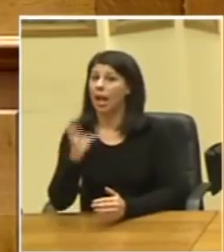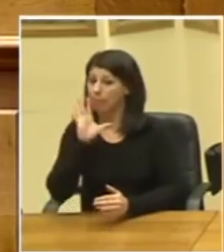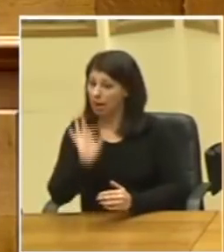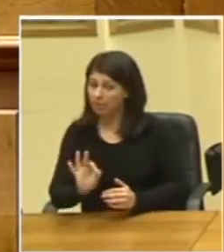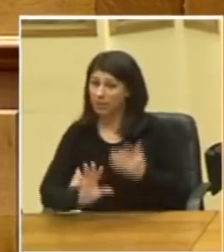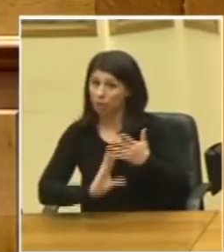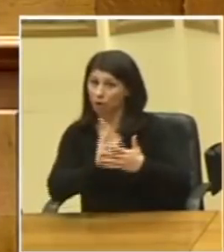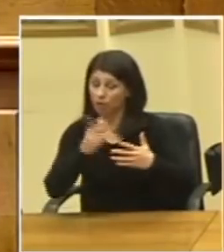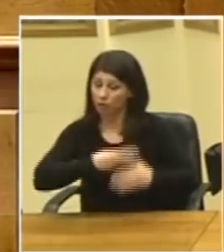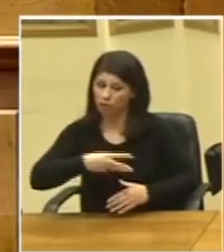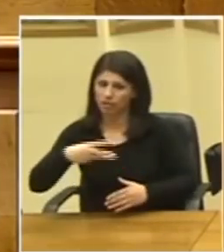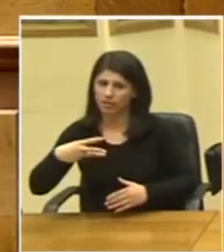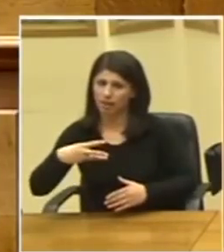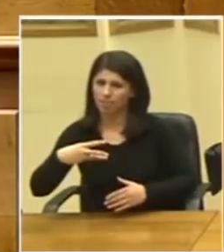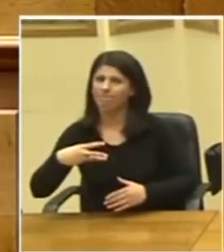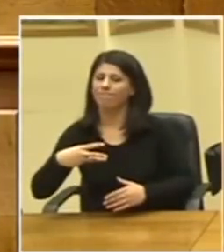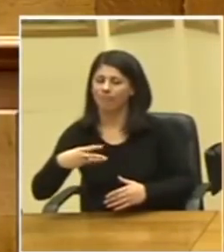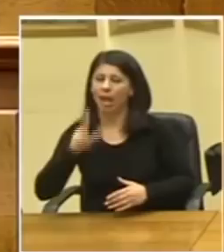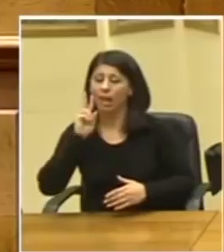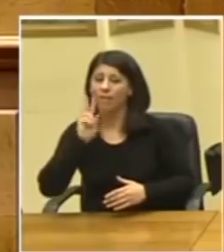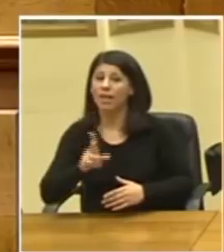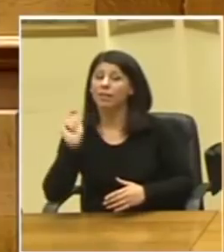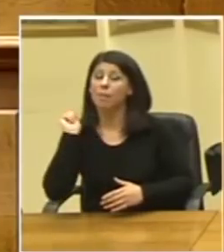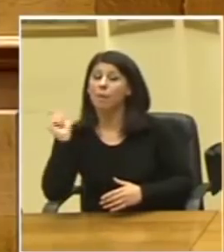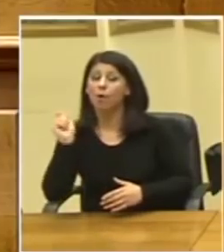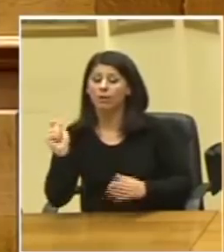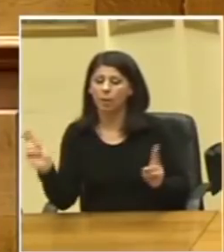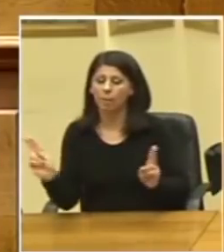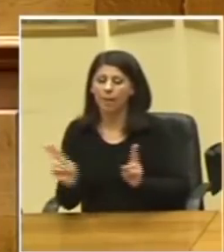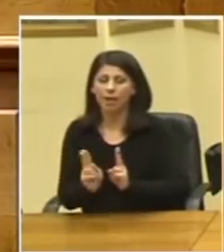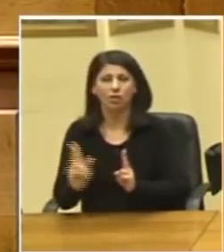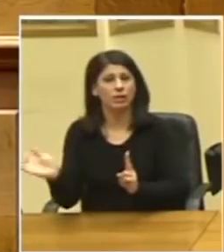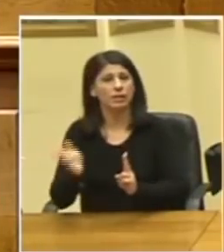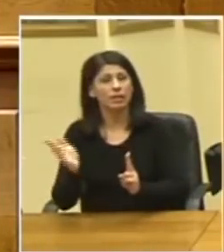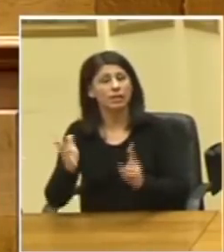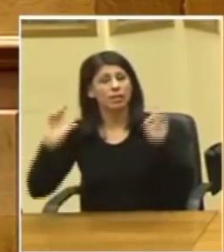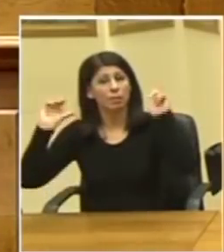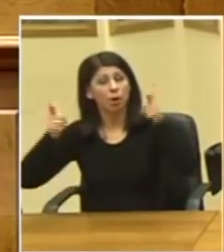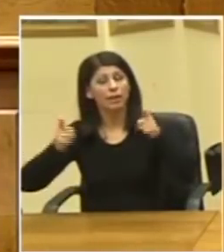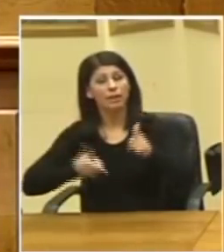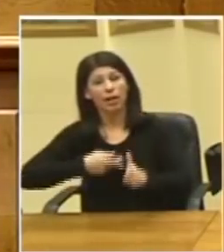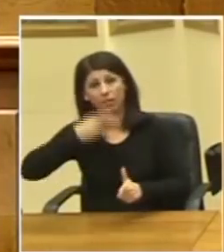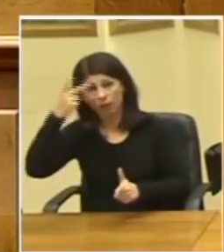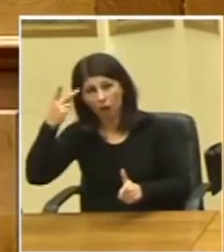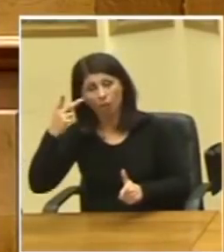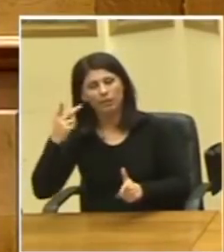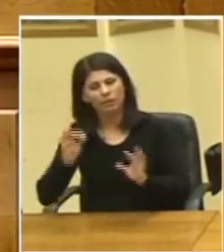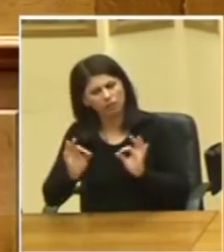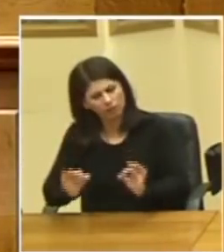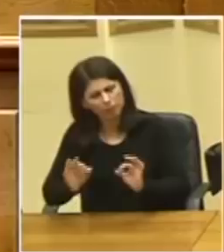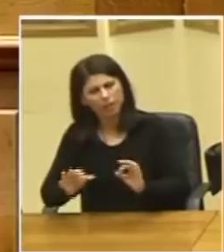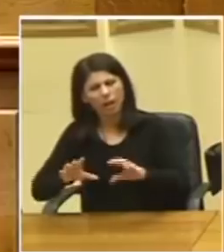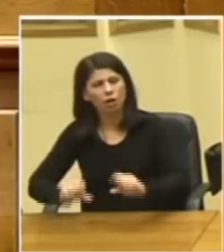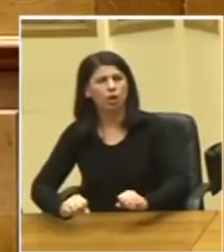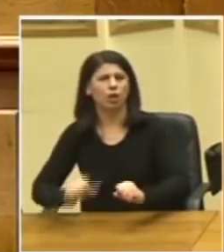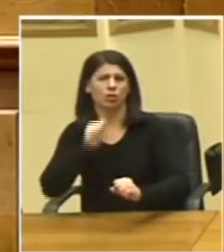ΣΥΡΙΖΑ φαίνεται από την πολιτική που περιορίζει και τα όποια δημοκρατικά δικαιώματα τυπικά έστω